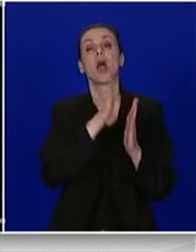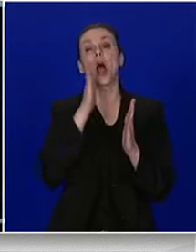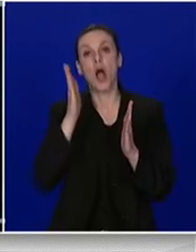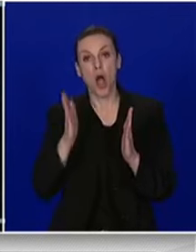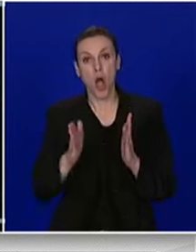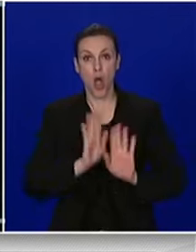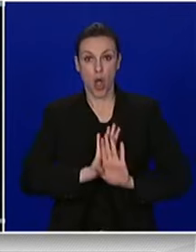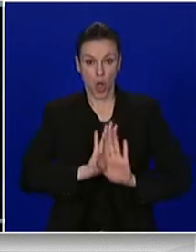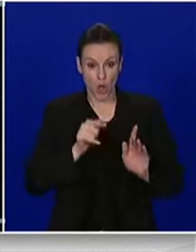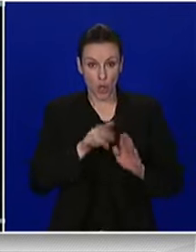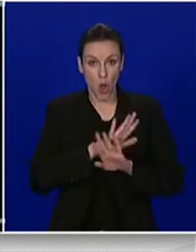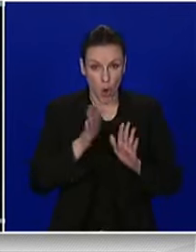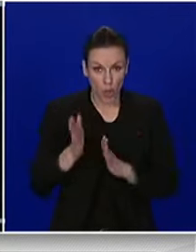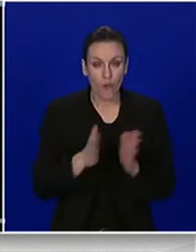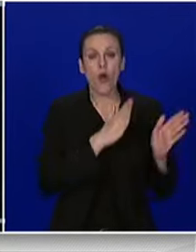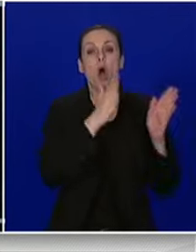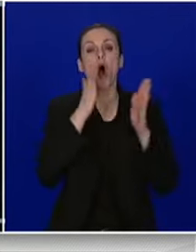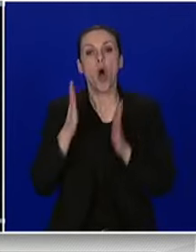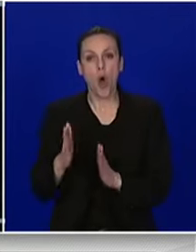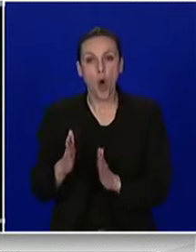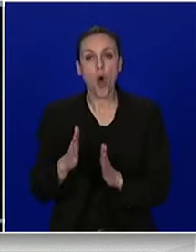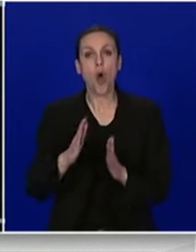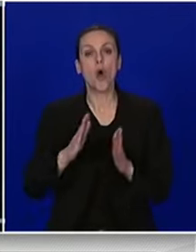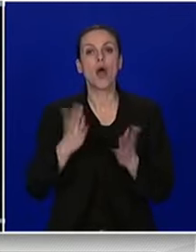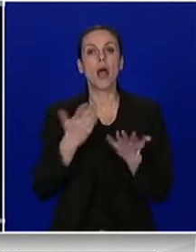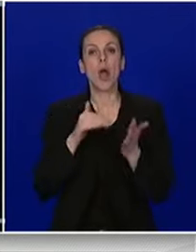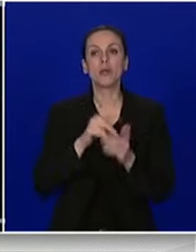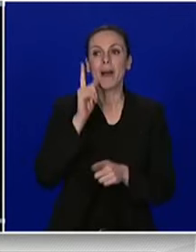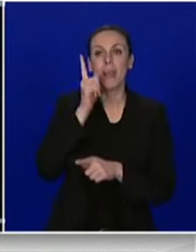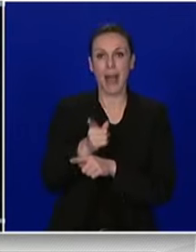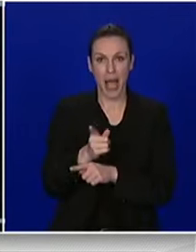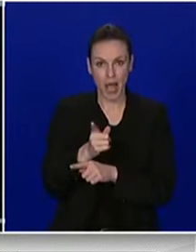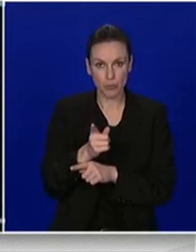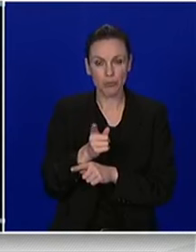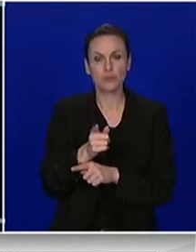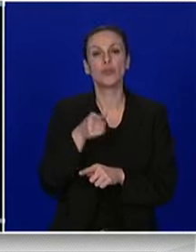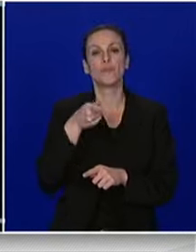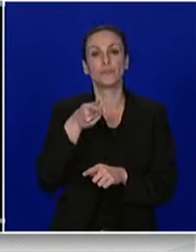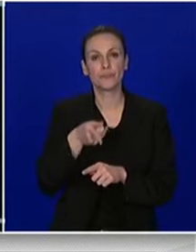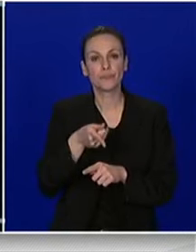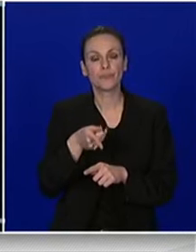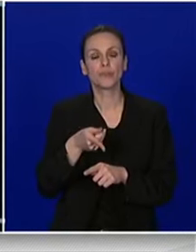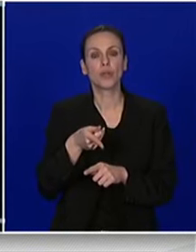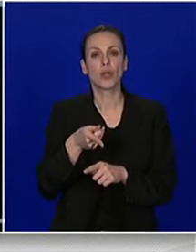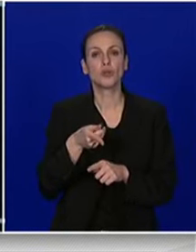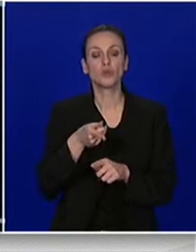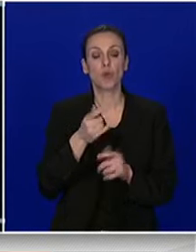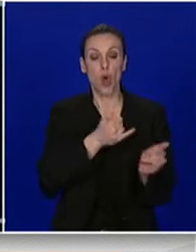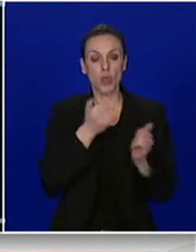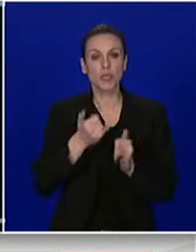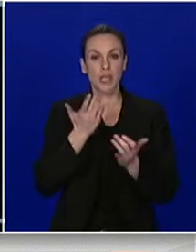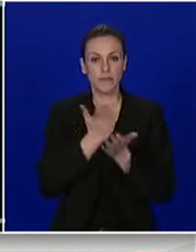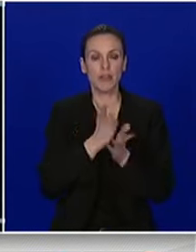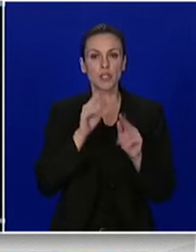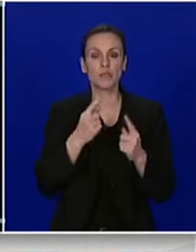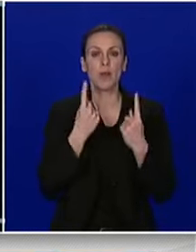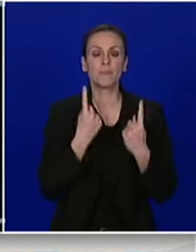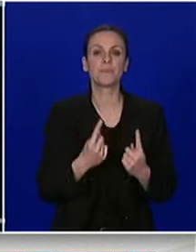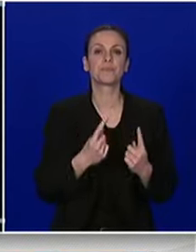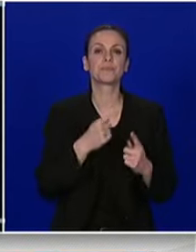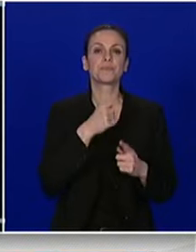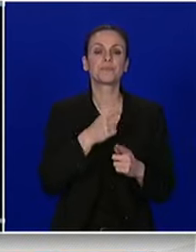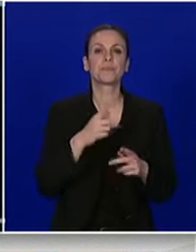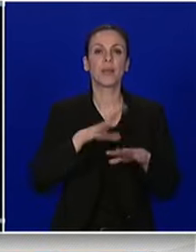nakon toga važan korak proces naručivanja koji će iskoristiti jednu dosad postojeću CEZIH-ovu platformu, a to